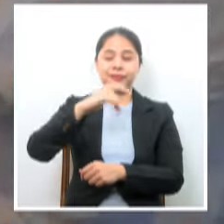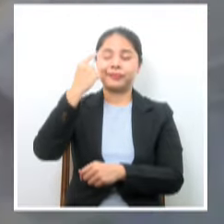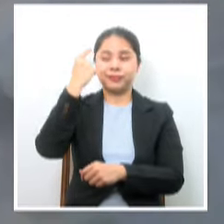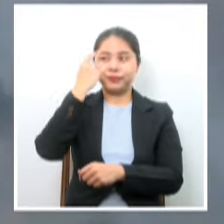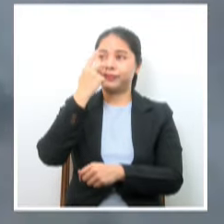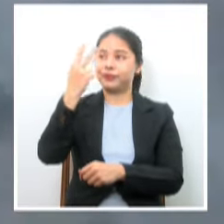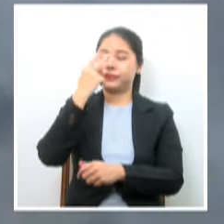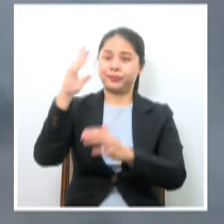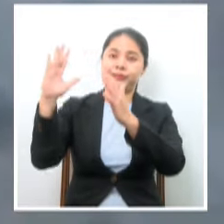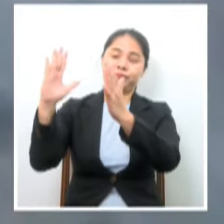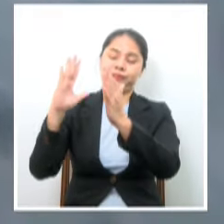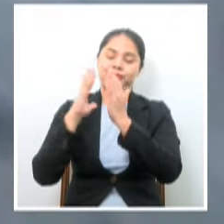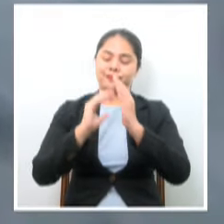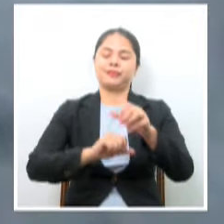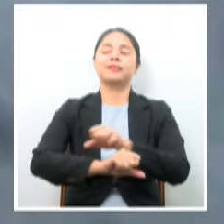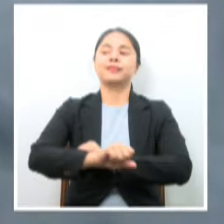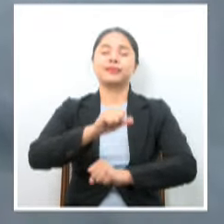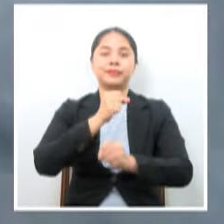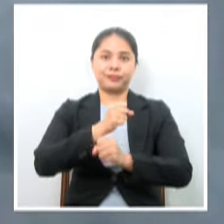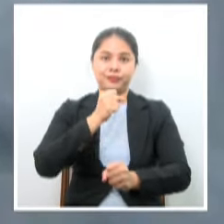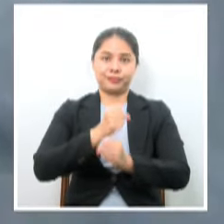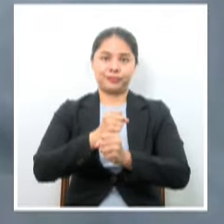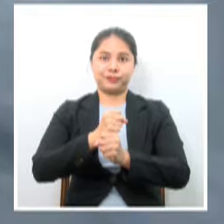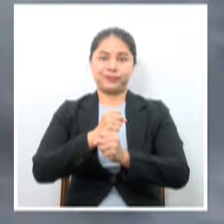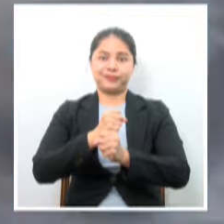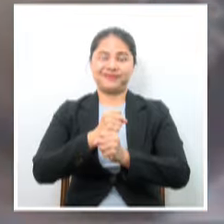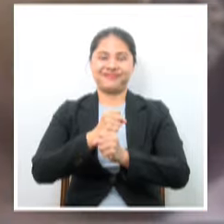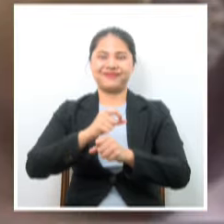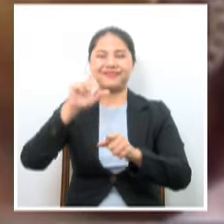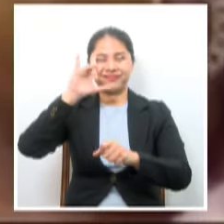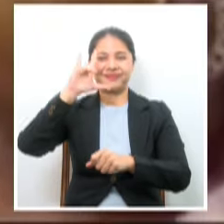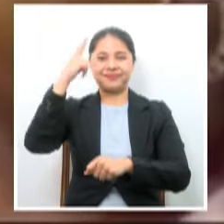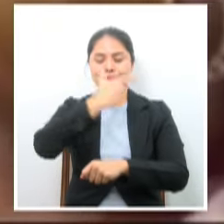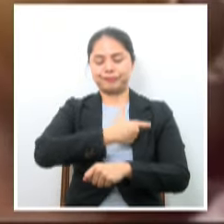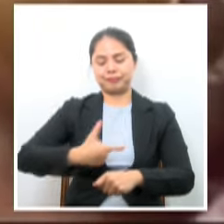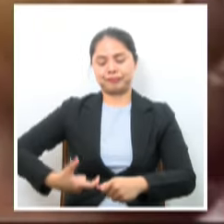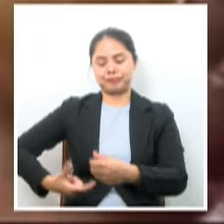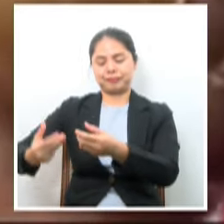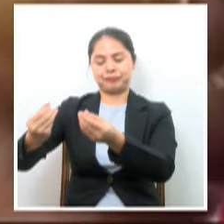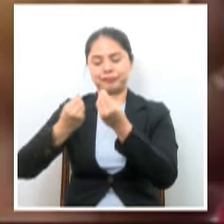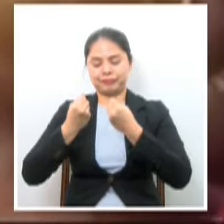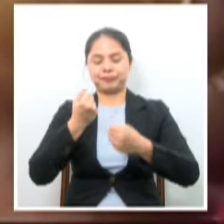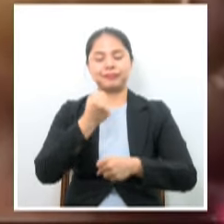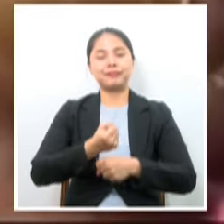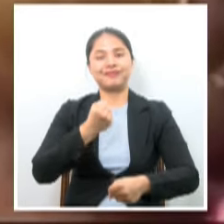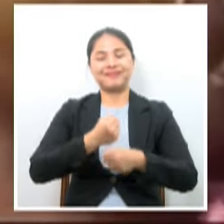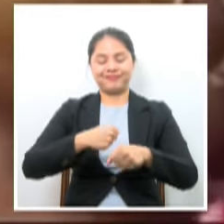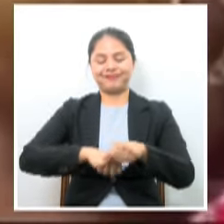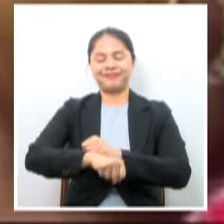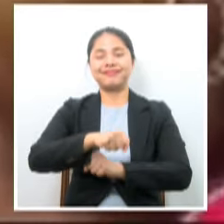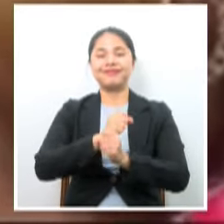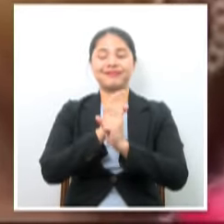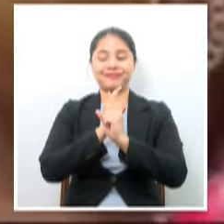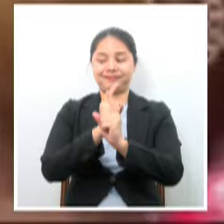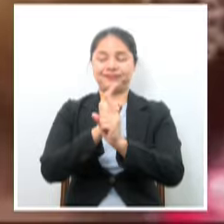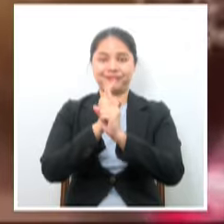ายด้านการศึกษาในหลวงรัชกาลที่10สู่การปฏิบัติให้กับบุคลากรทุกคนในโรงเรียนเพื่